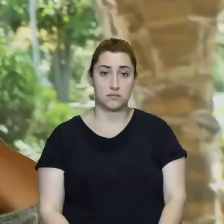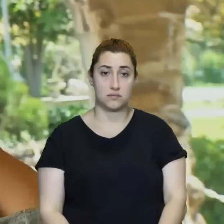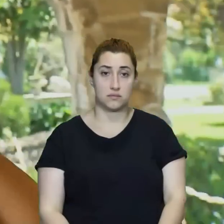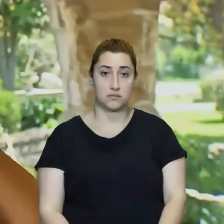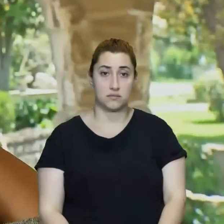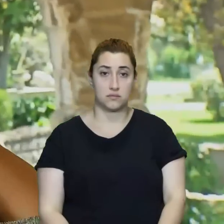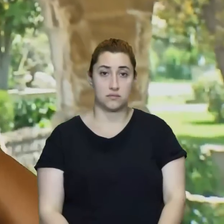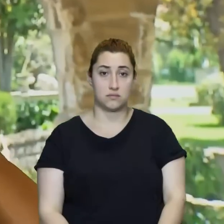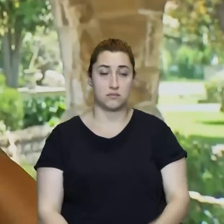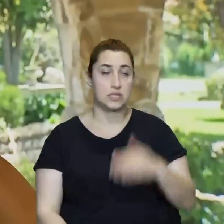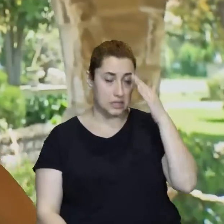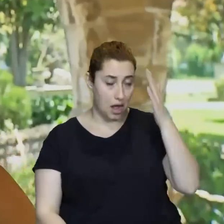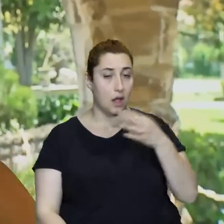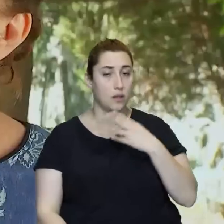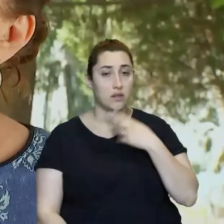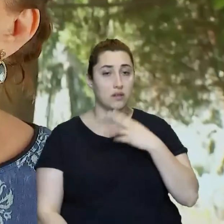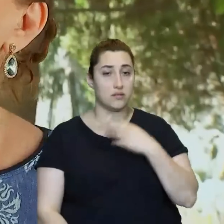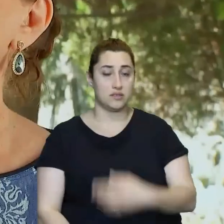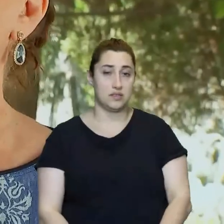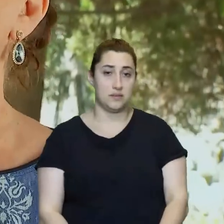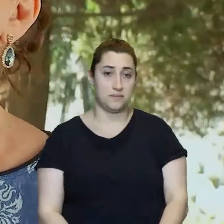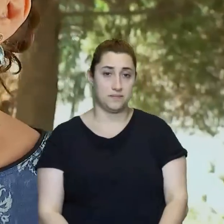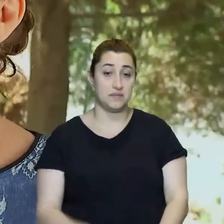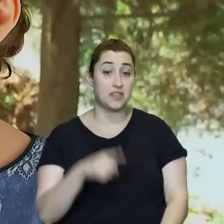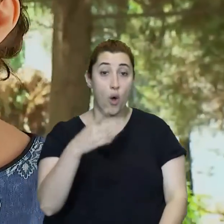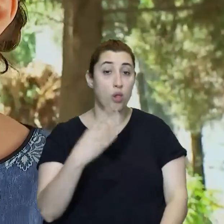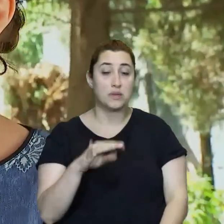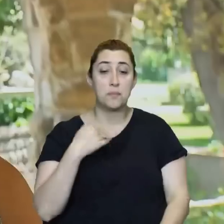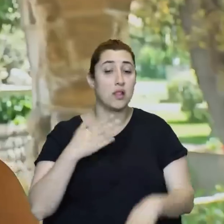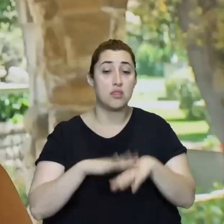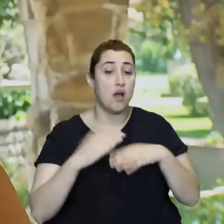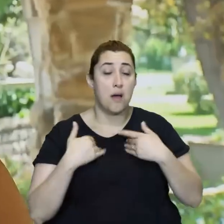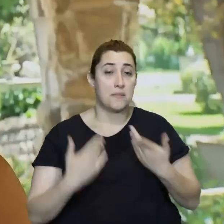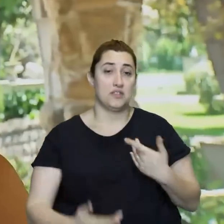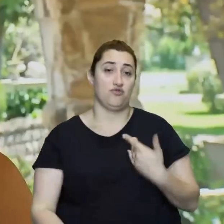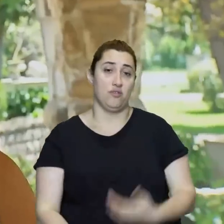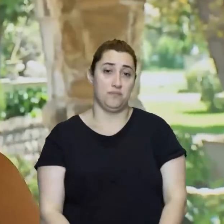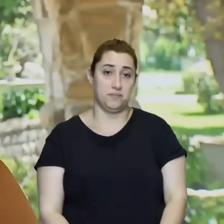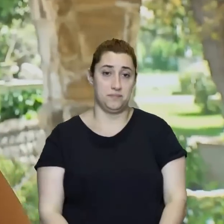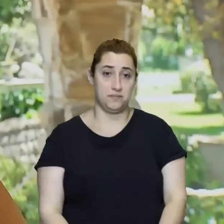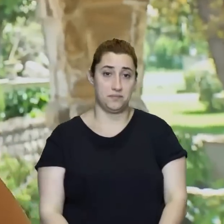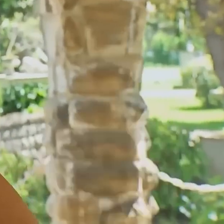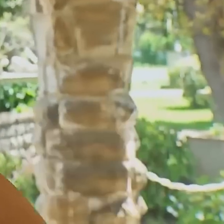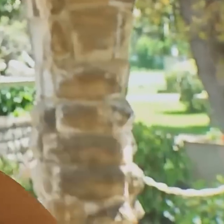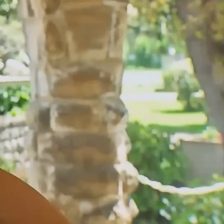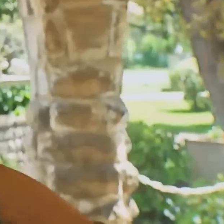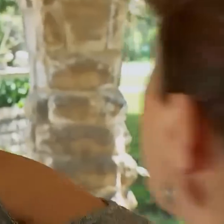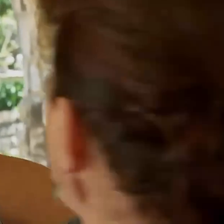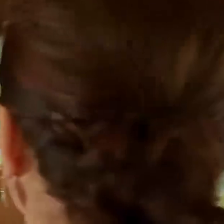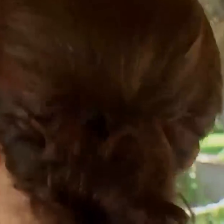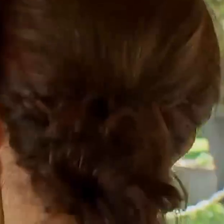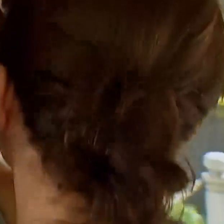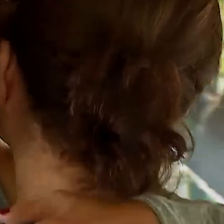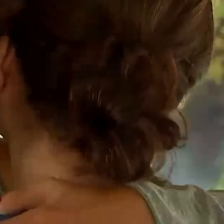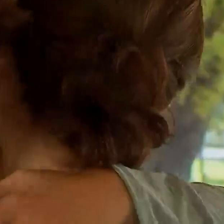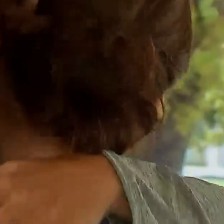aklı. Sağ ol teyze. Sen olmasan ben ne yapardım bilmiyorum. Kolunu